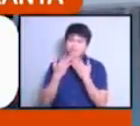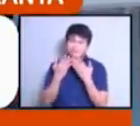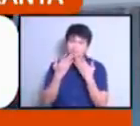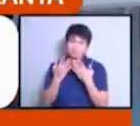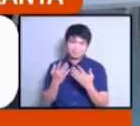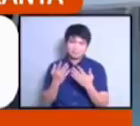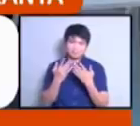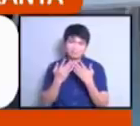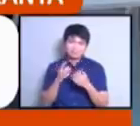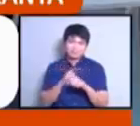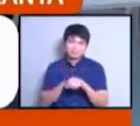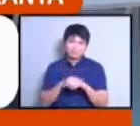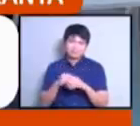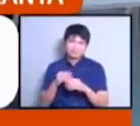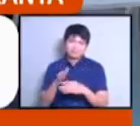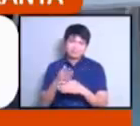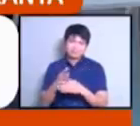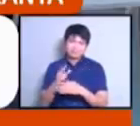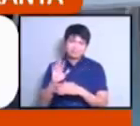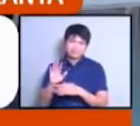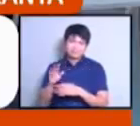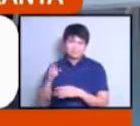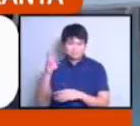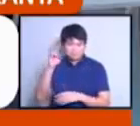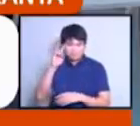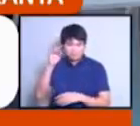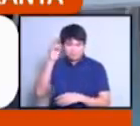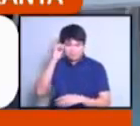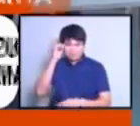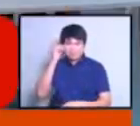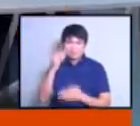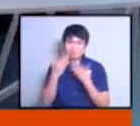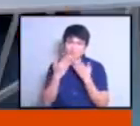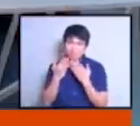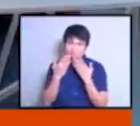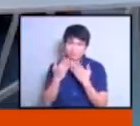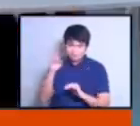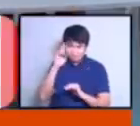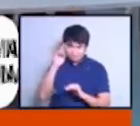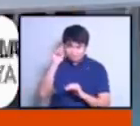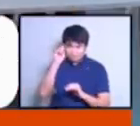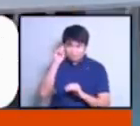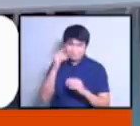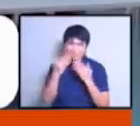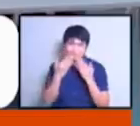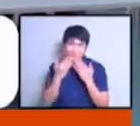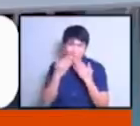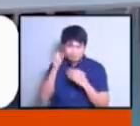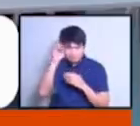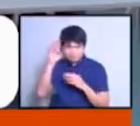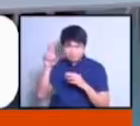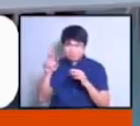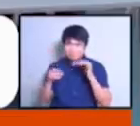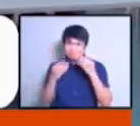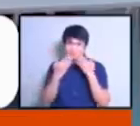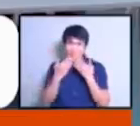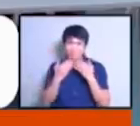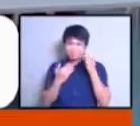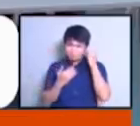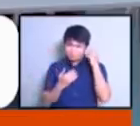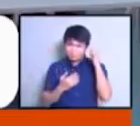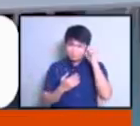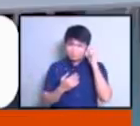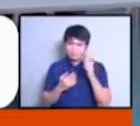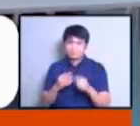po sa tanong binigay niyo sa amin, Mr. Vic Disukatan. Maraming salamat po. Idol Sir Rafi. At maraming salamat po sa inyo, Mr. Jomari Torrillo. Opo,